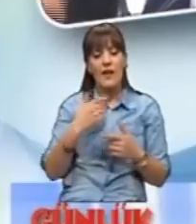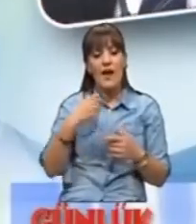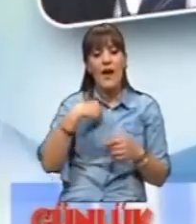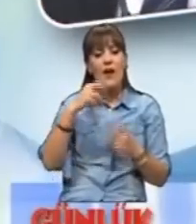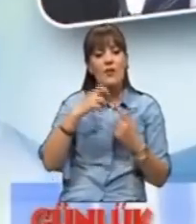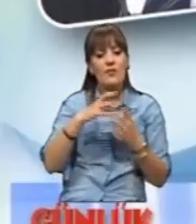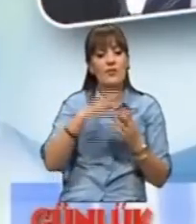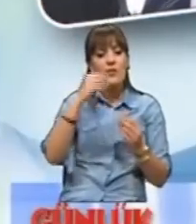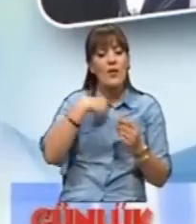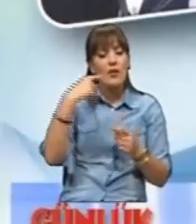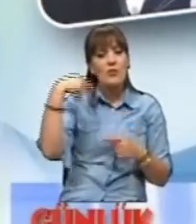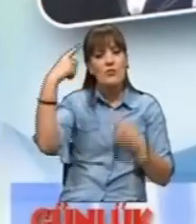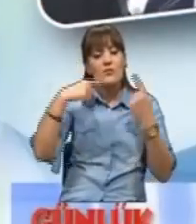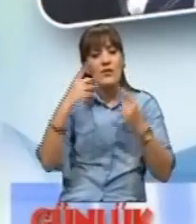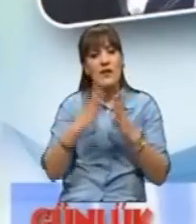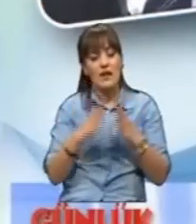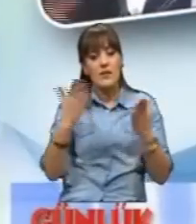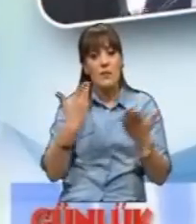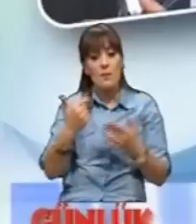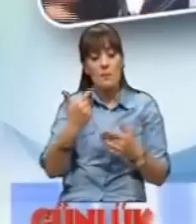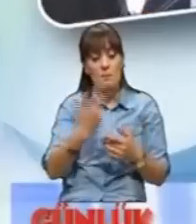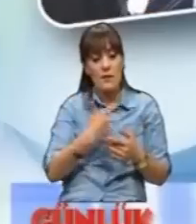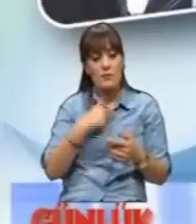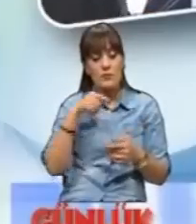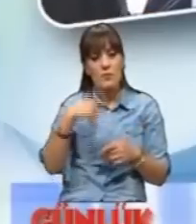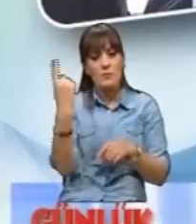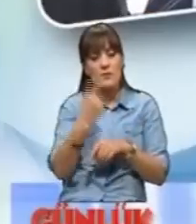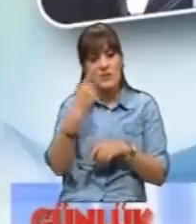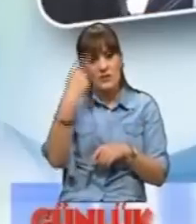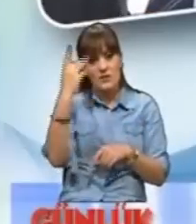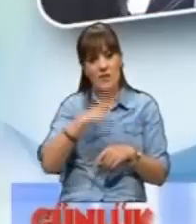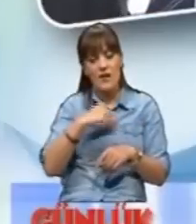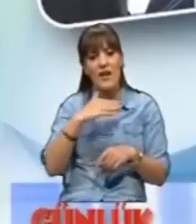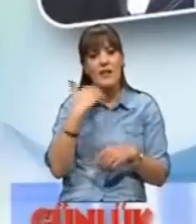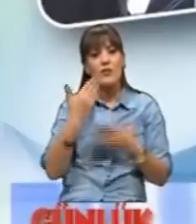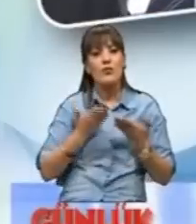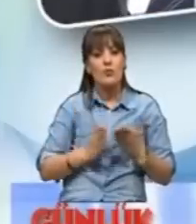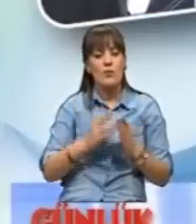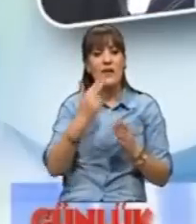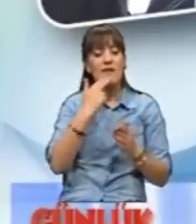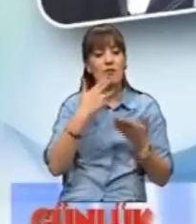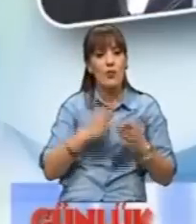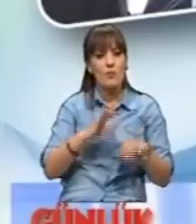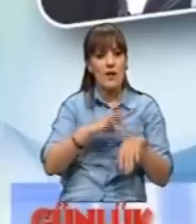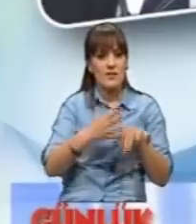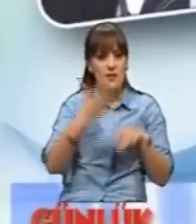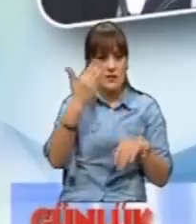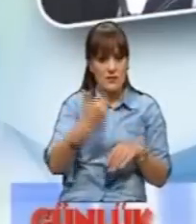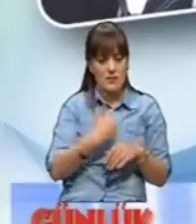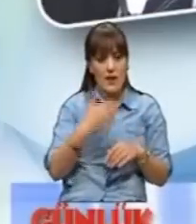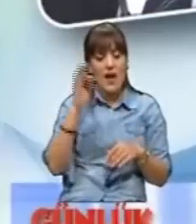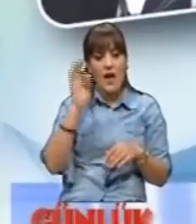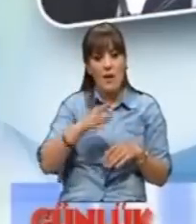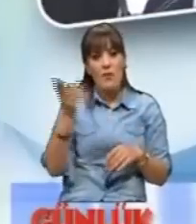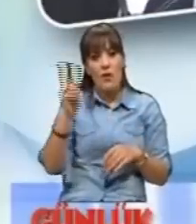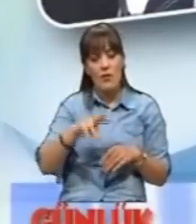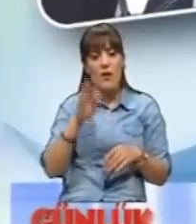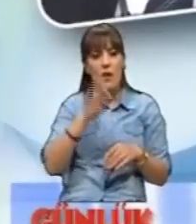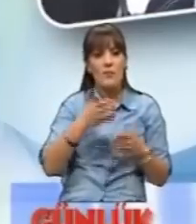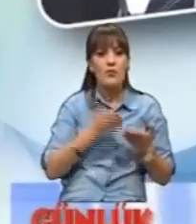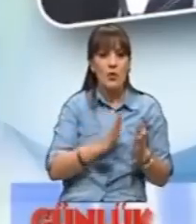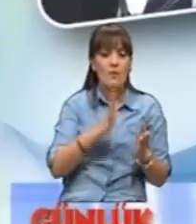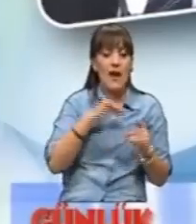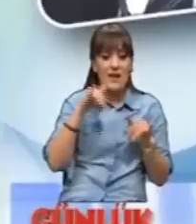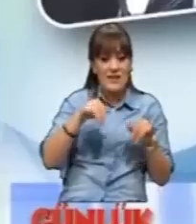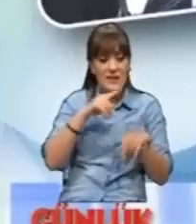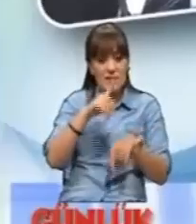manevi yönleri gelişmiştir. Fakat benim bir de şöyle bir şansım var. Ben etnik doğum evindeyim. Kadın doğum hastanesindeyim. Hem ölüm, aynı zamanda hem doğum da